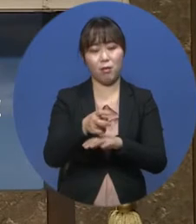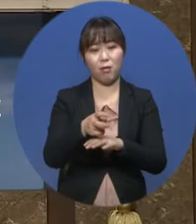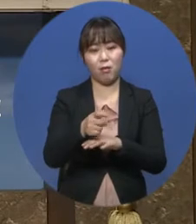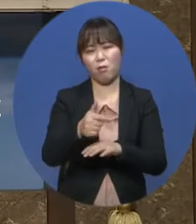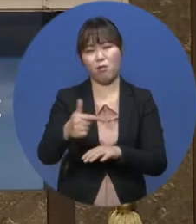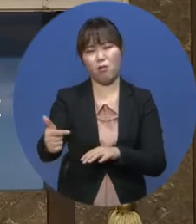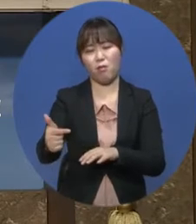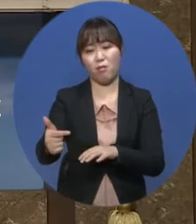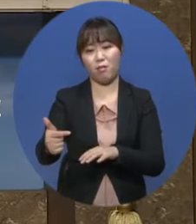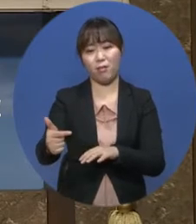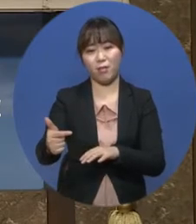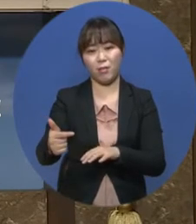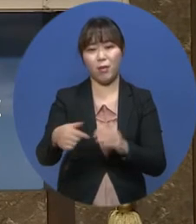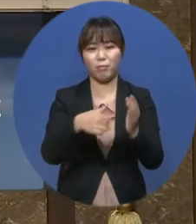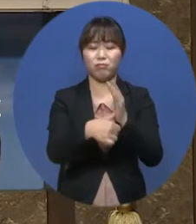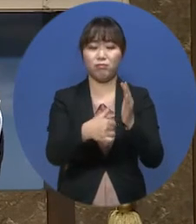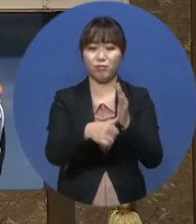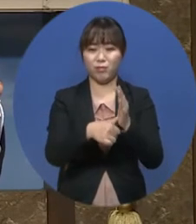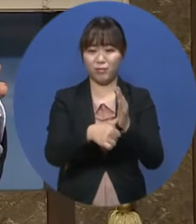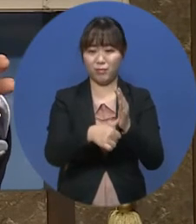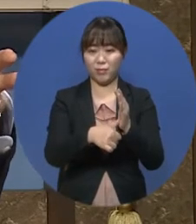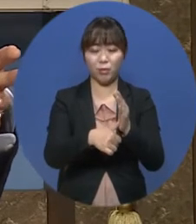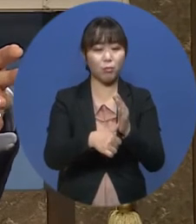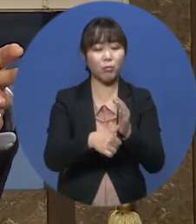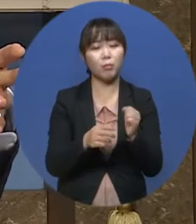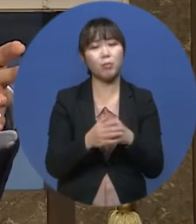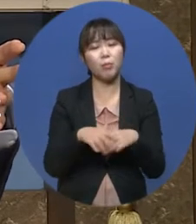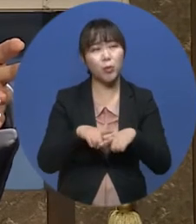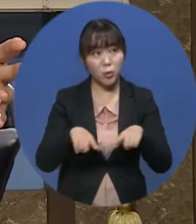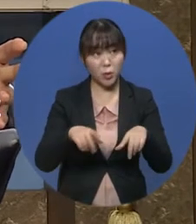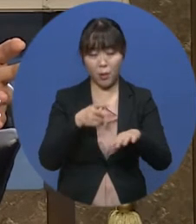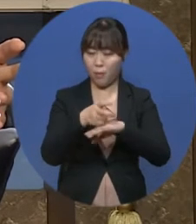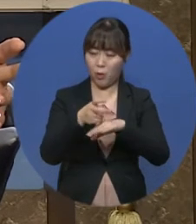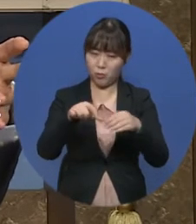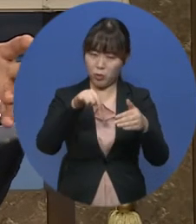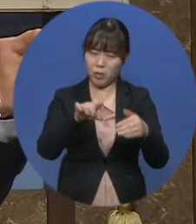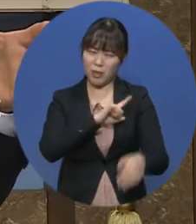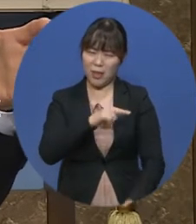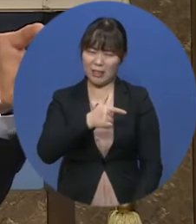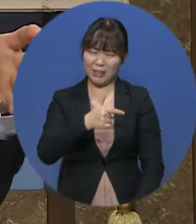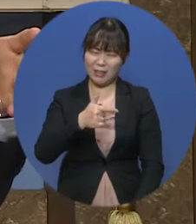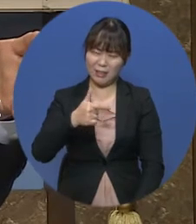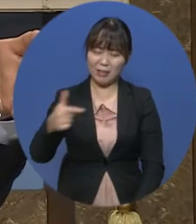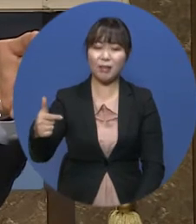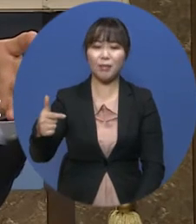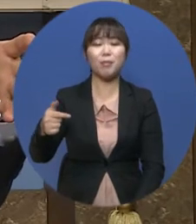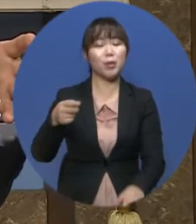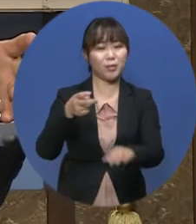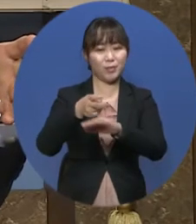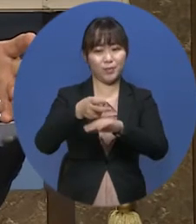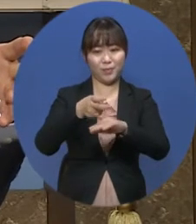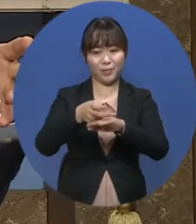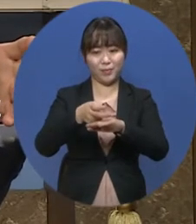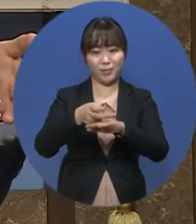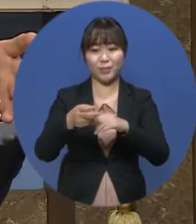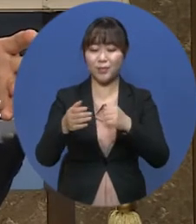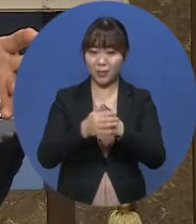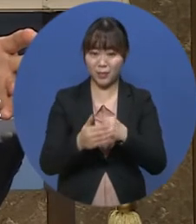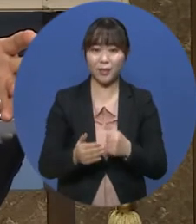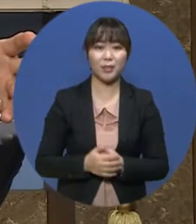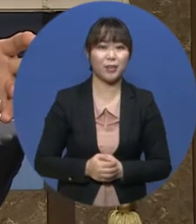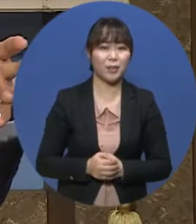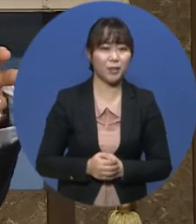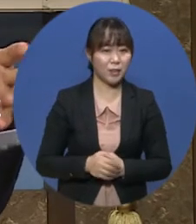큽니다 아 장비가 4 어느 정도 너무해요 머스 중에서도 아주 제일 큰 대형 버스 아 아 그래서 그런